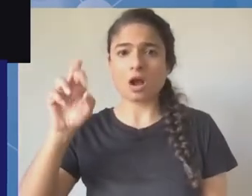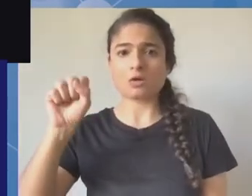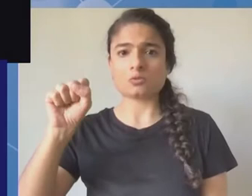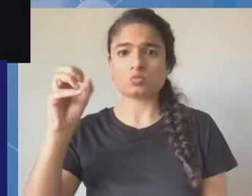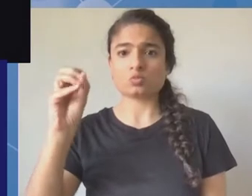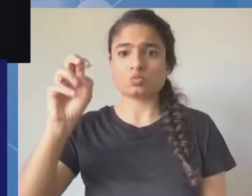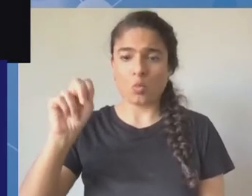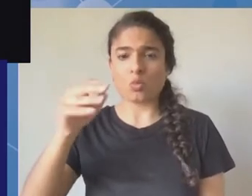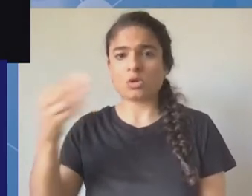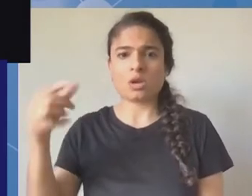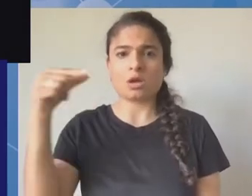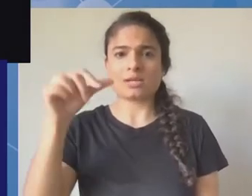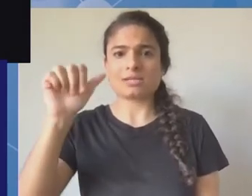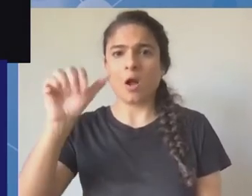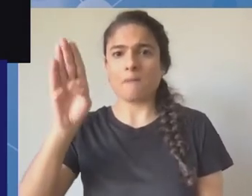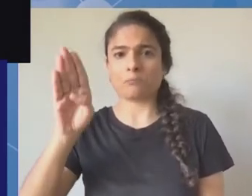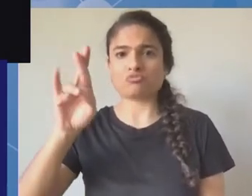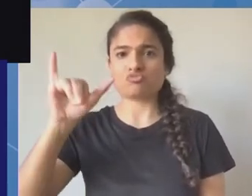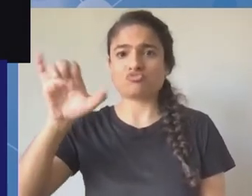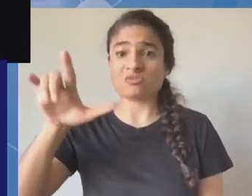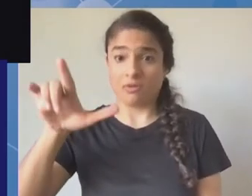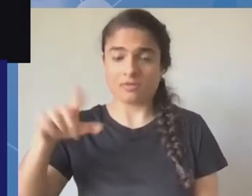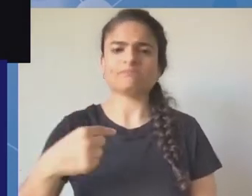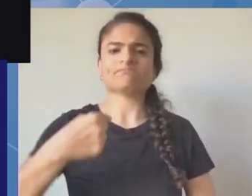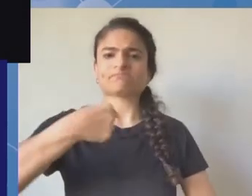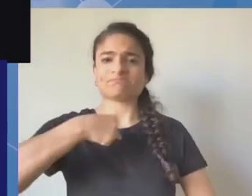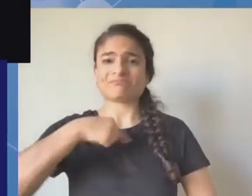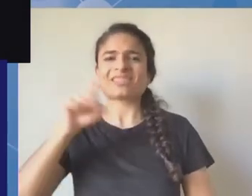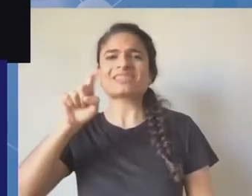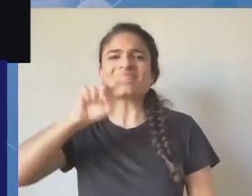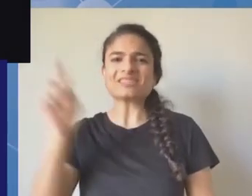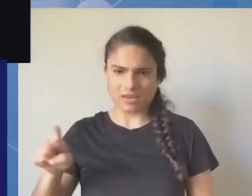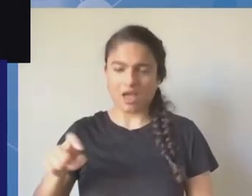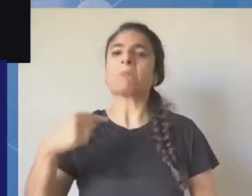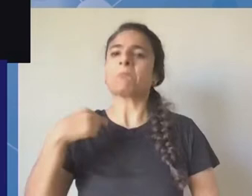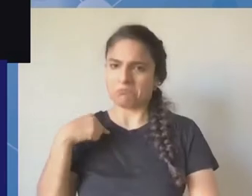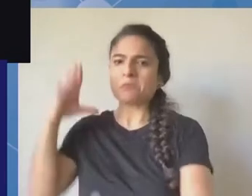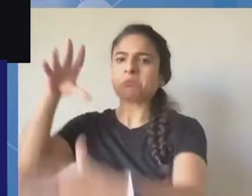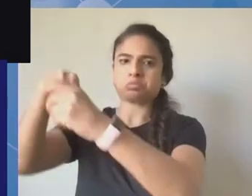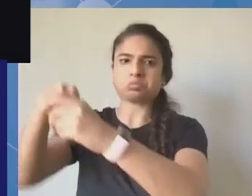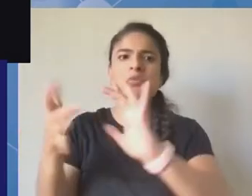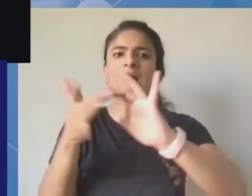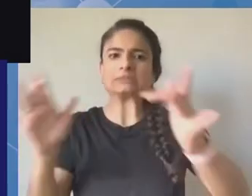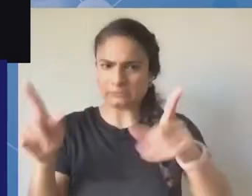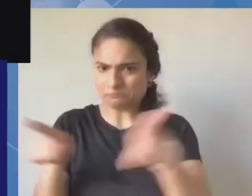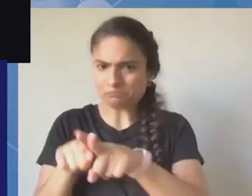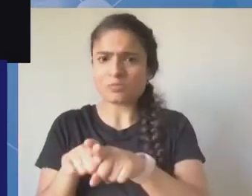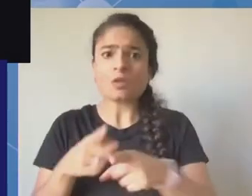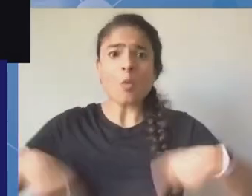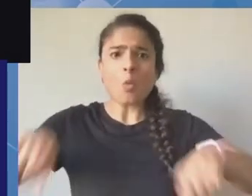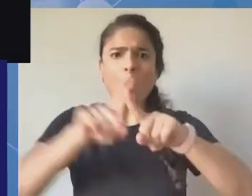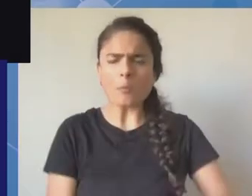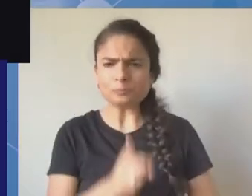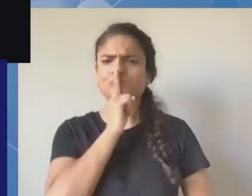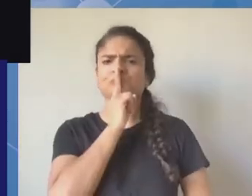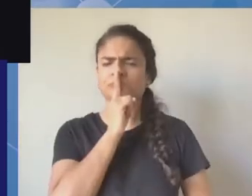坦桑尼亚。互联网是有关于人权的问题，所以